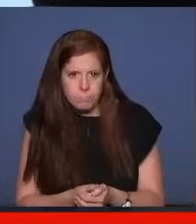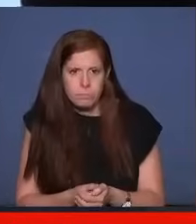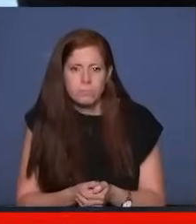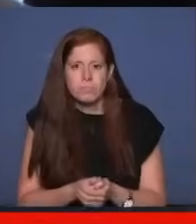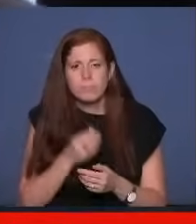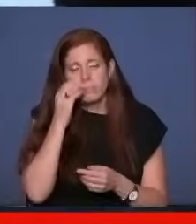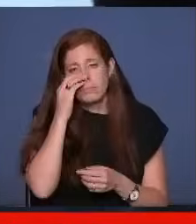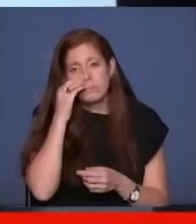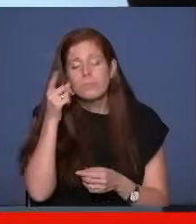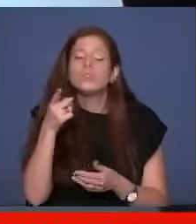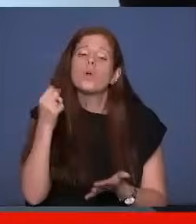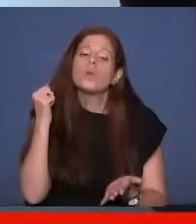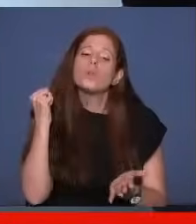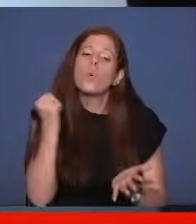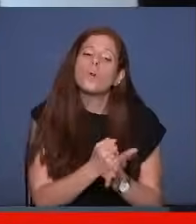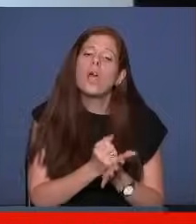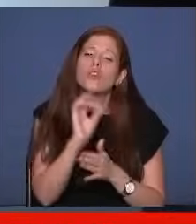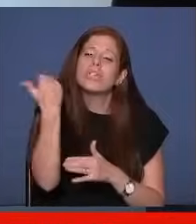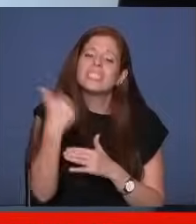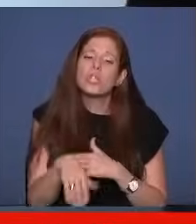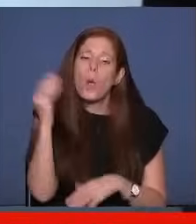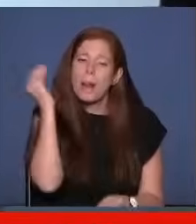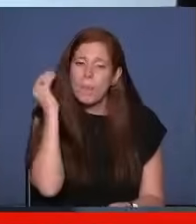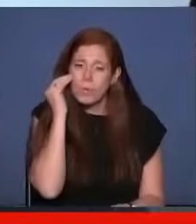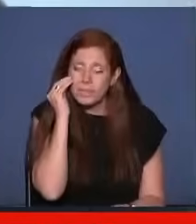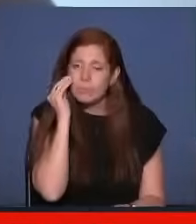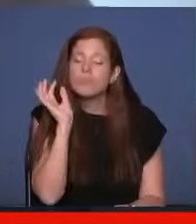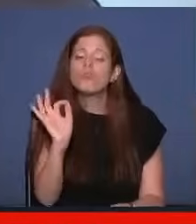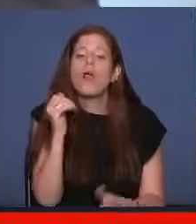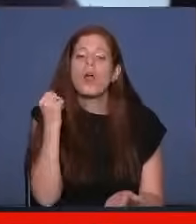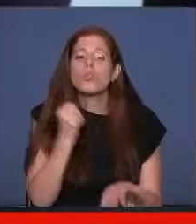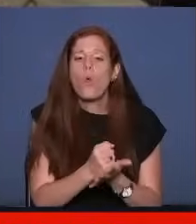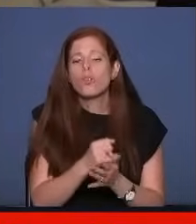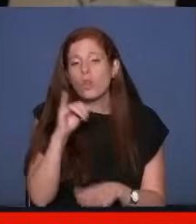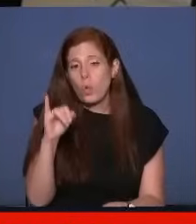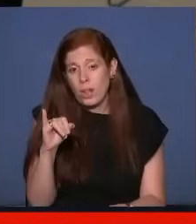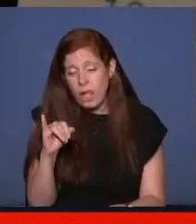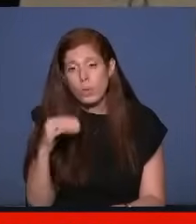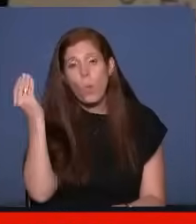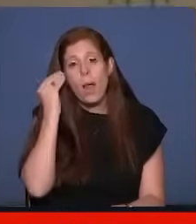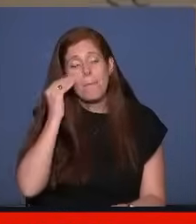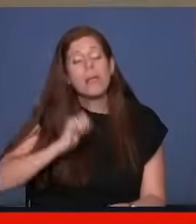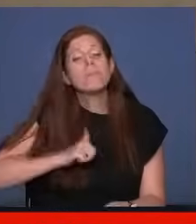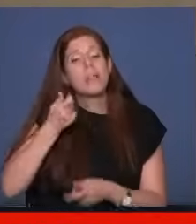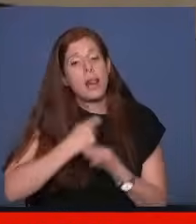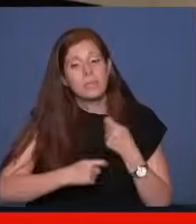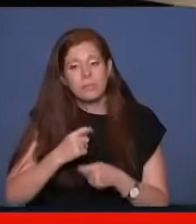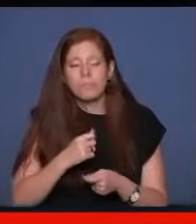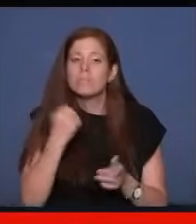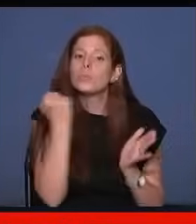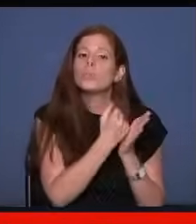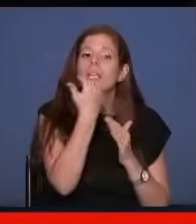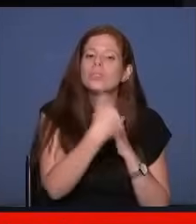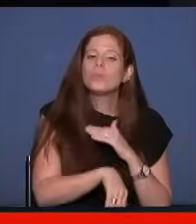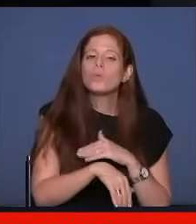זאת תעודה של סיום הלימודים של התואר של יונתן, הוא למד מנהל עסקים. את תעודת סיום התואר הראשון